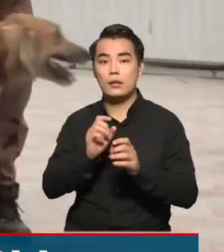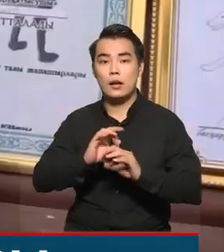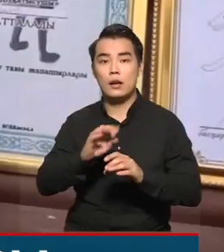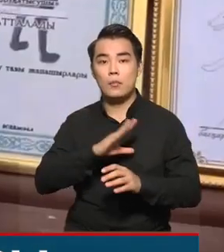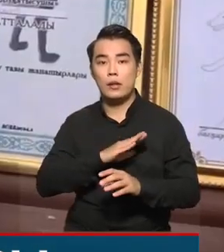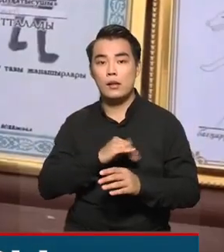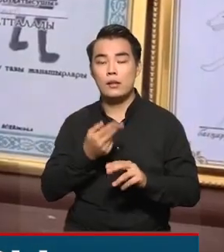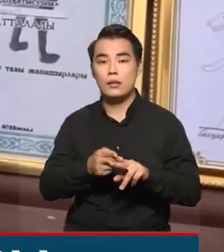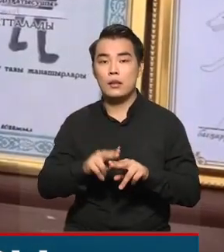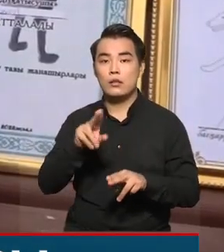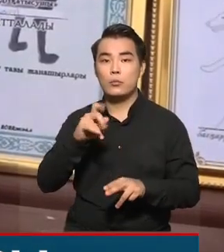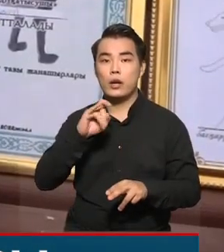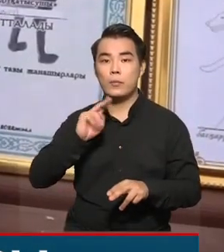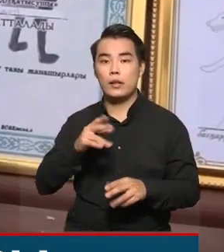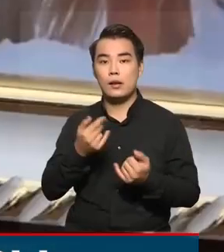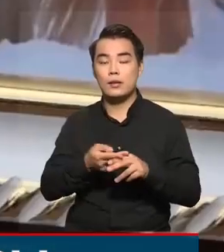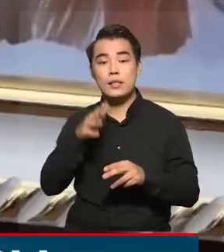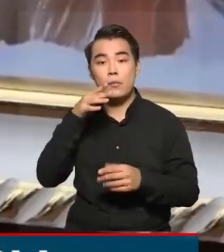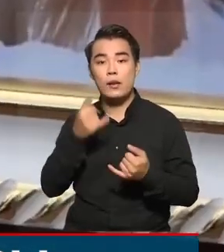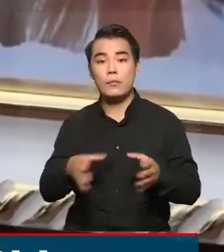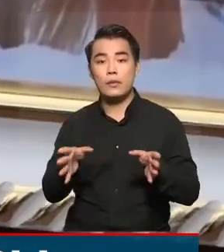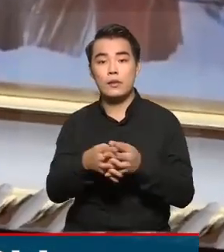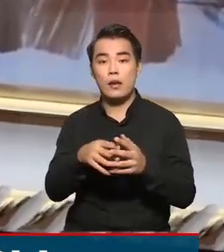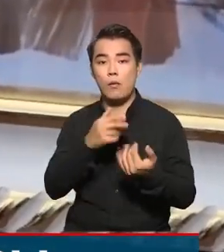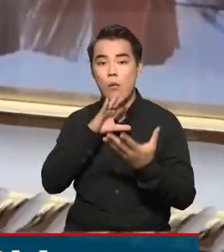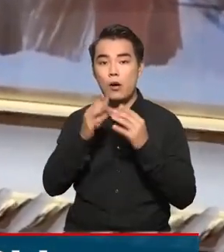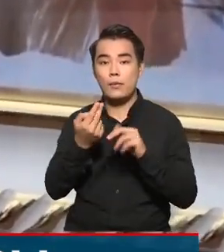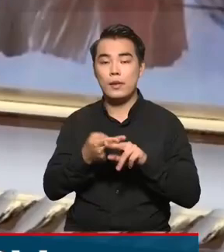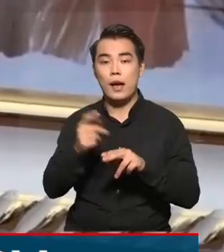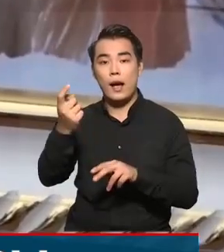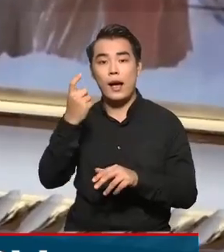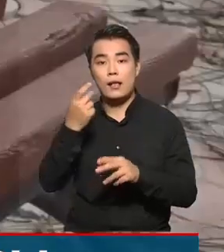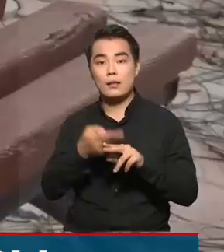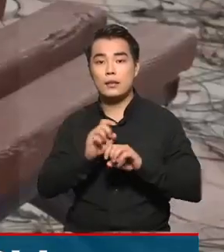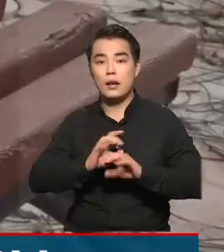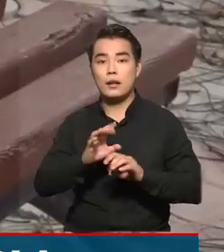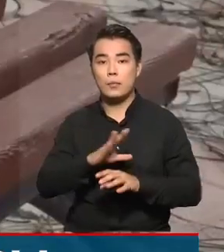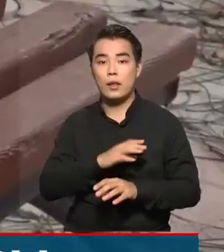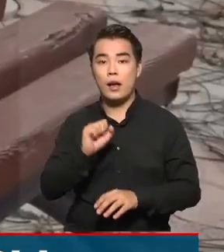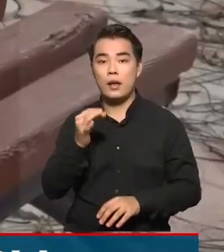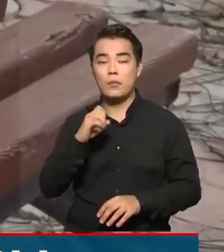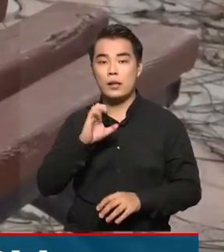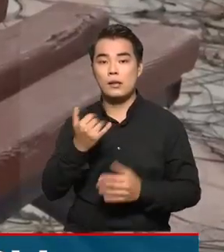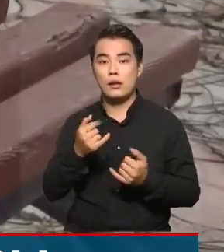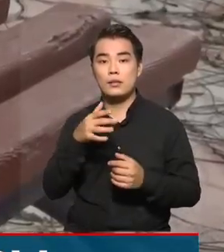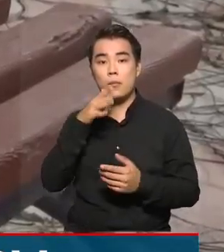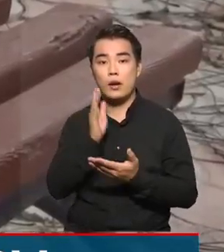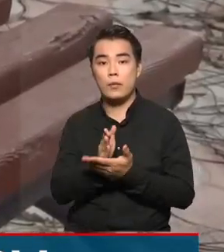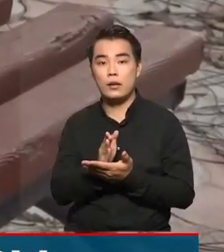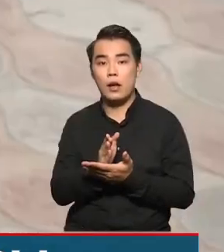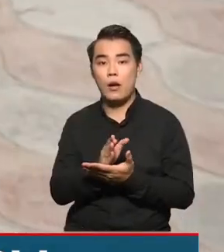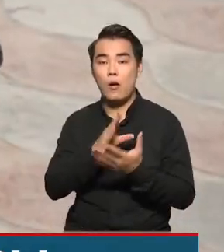Досы Дінмұхамедпен бірге баптаған иттер еш тайсалмастан бөрге шауып, иелері көптің алғысына бөленген. Таймас дейтін тағы итіміз бол.